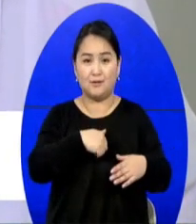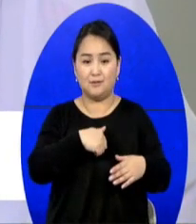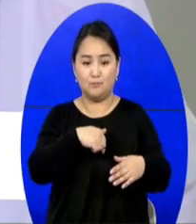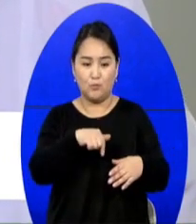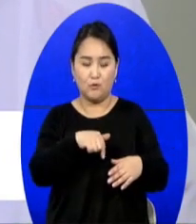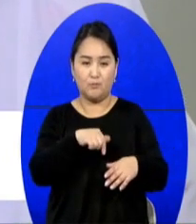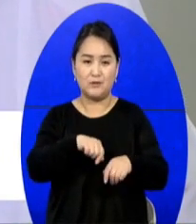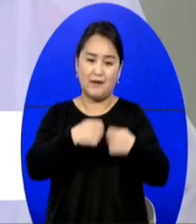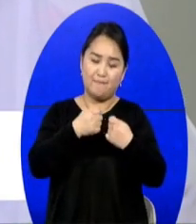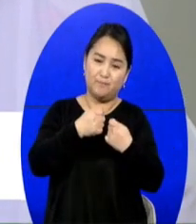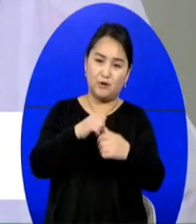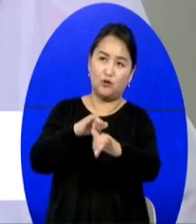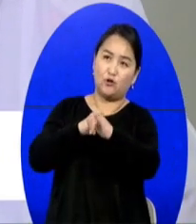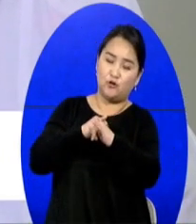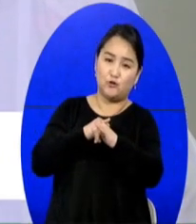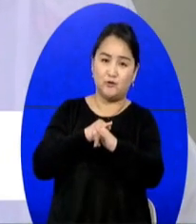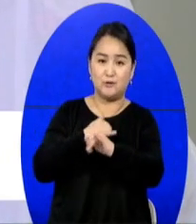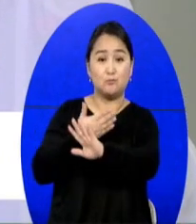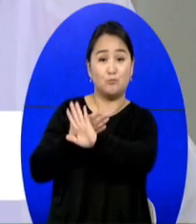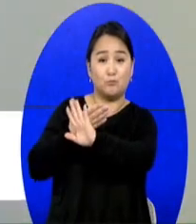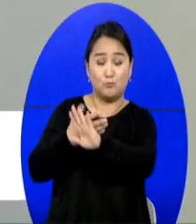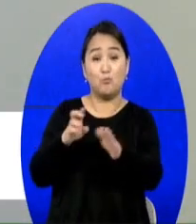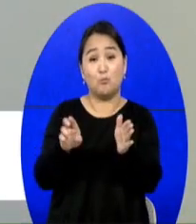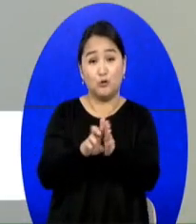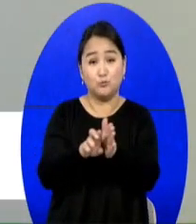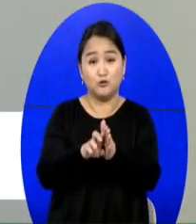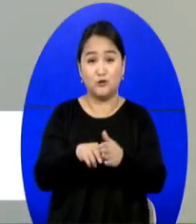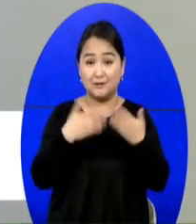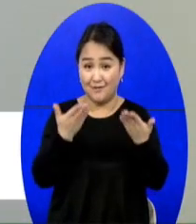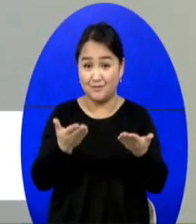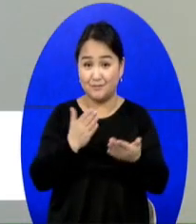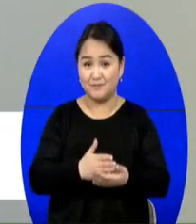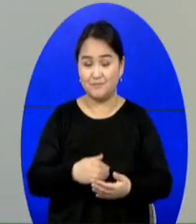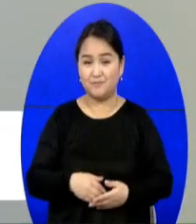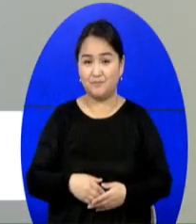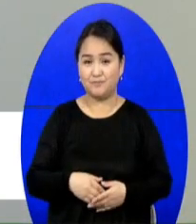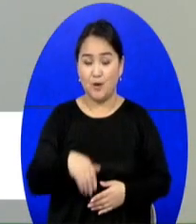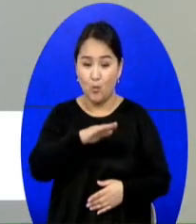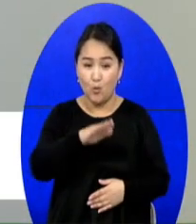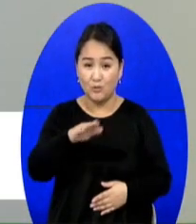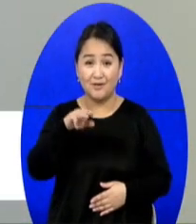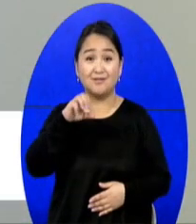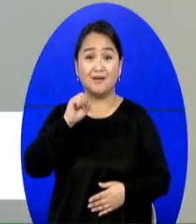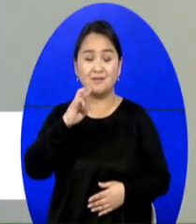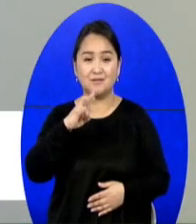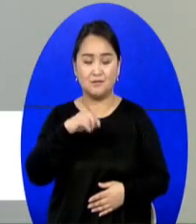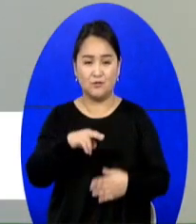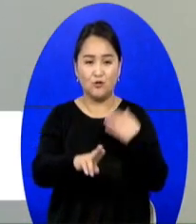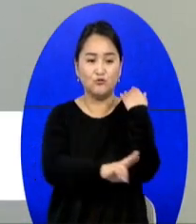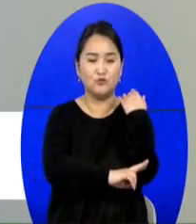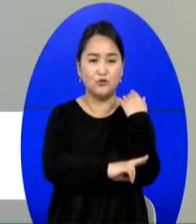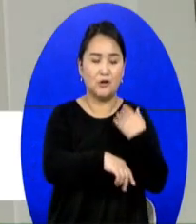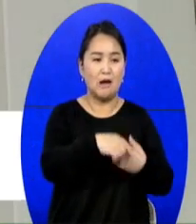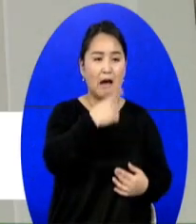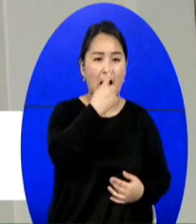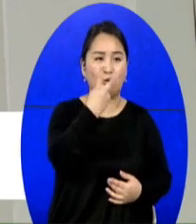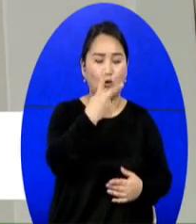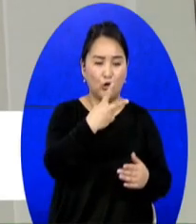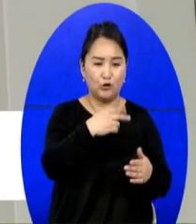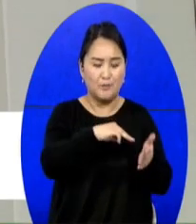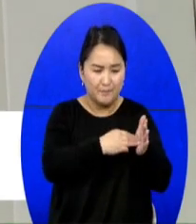бас сэргийлж болох юм байна гэдэг бол энэ харуулж байна гэж бодож байна. Хүүхдийн тасаг энгийн үедээ өдөртөө 12-аас 15 мэс тасал хаалгаа хийдэг байсан бол